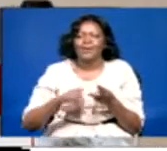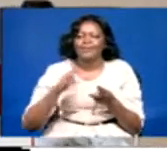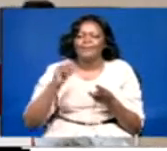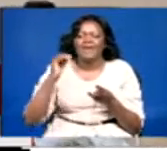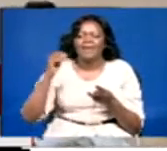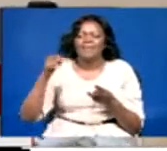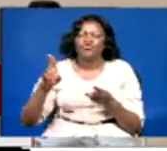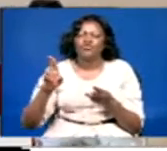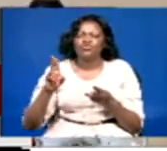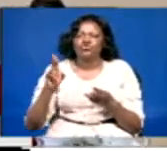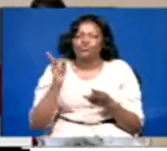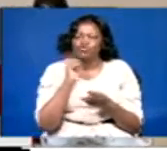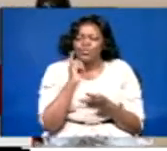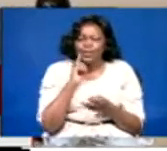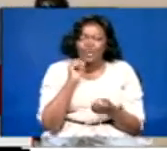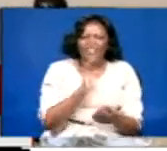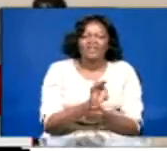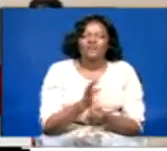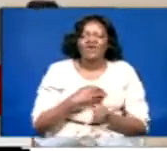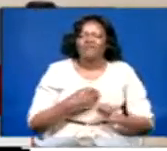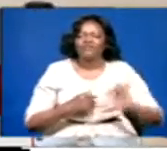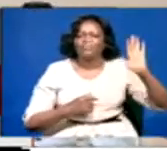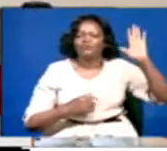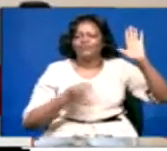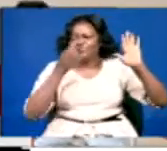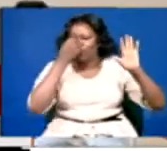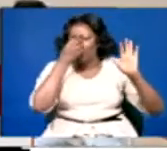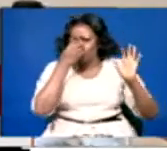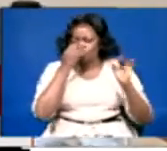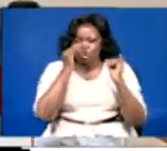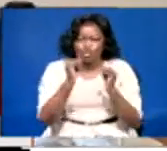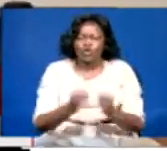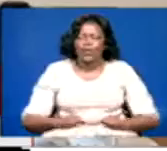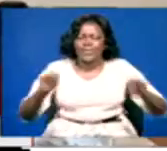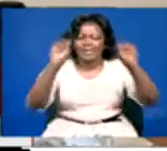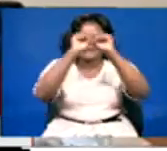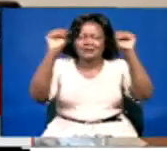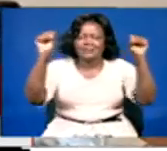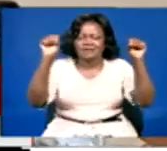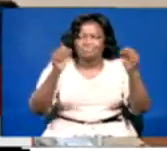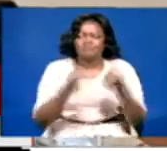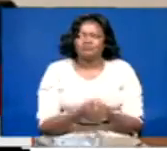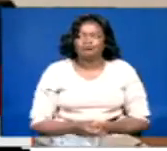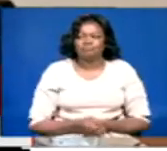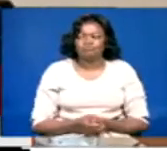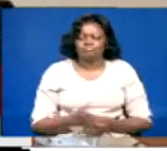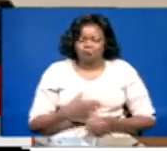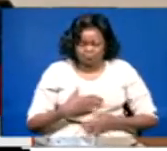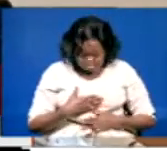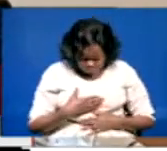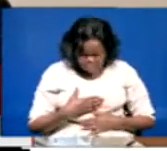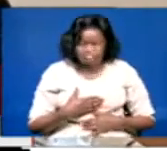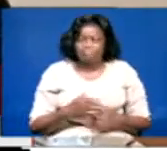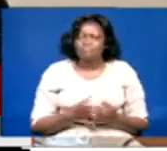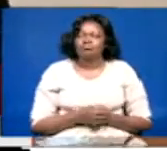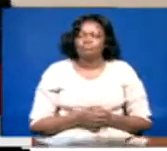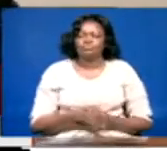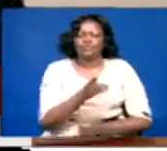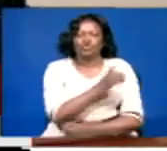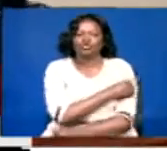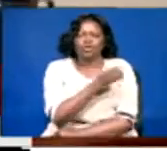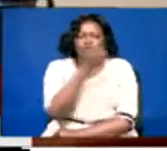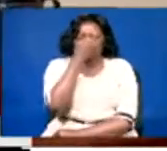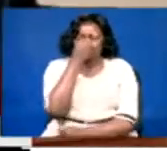tarehe 13 tutakuwa na waapisho wa the incoming president, His Excellency Honorable Dr. William Ruto.